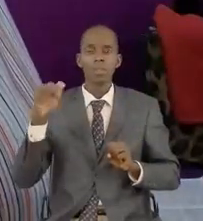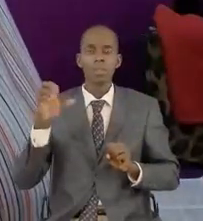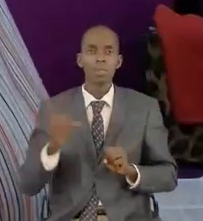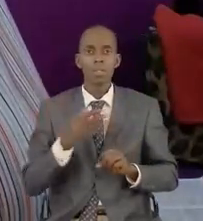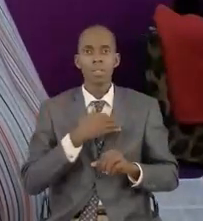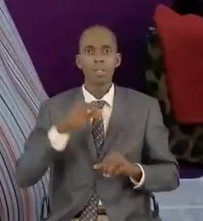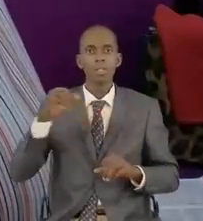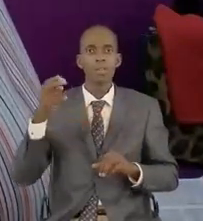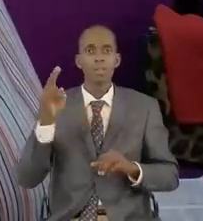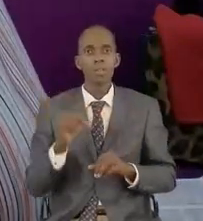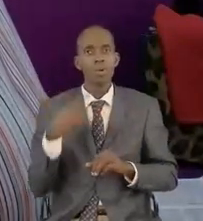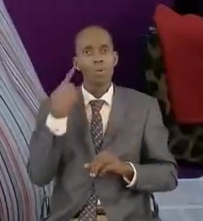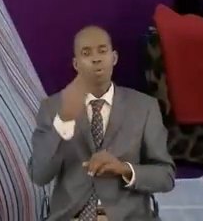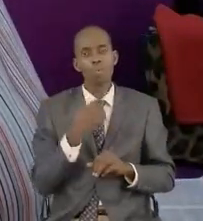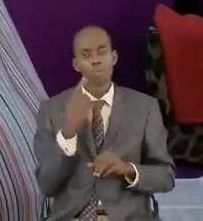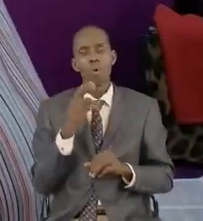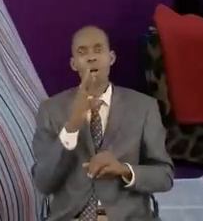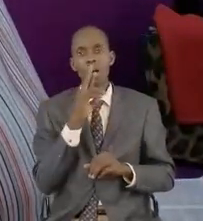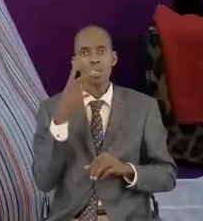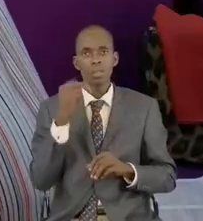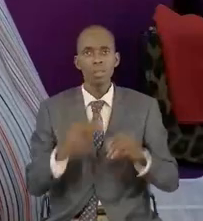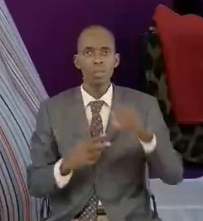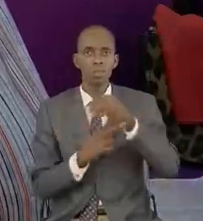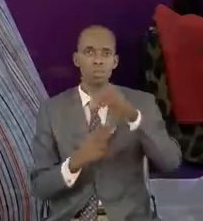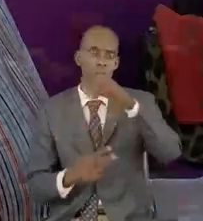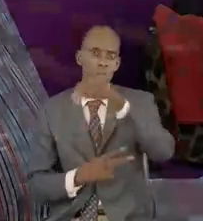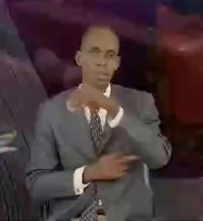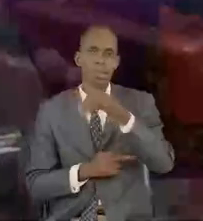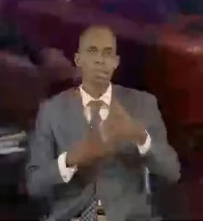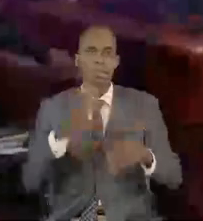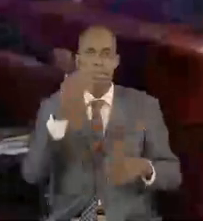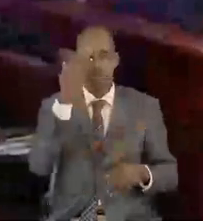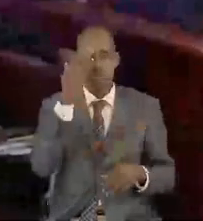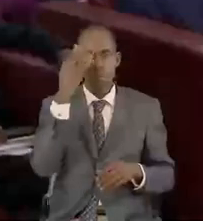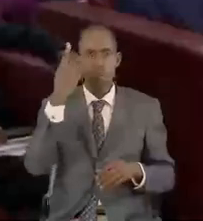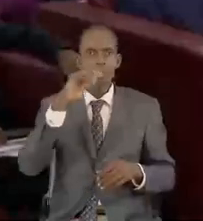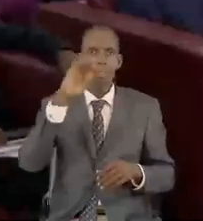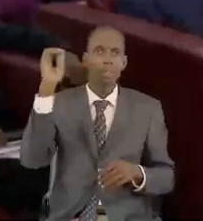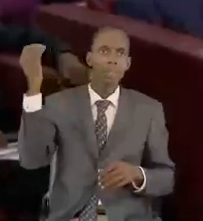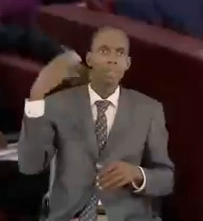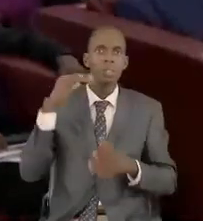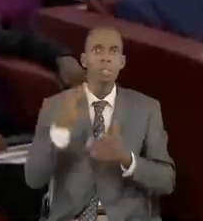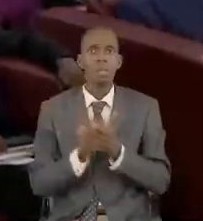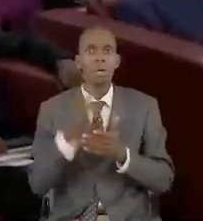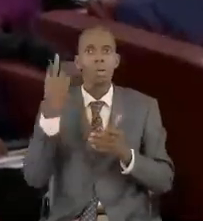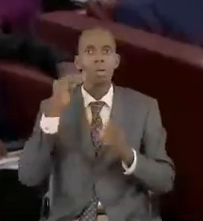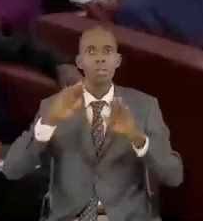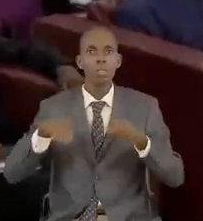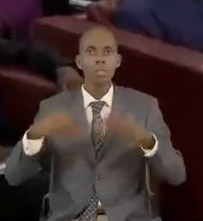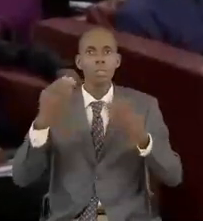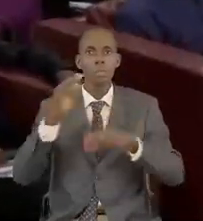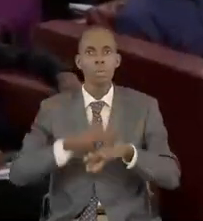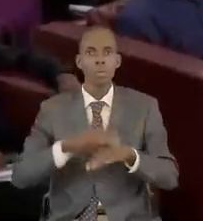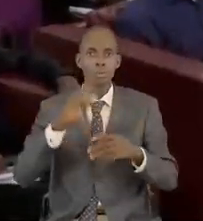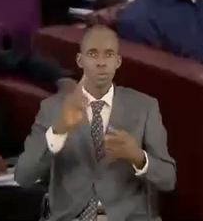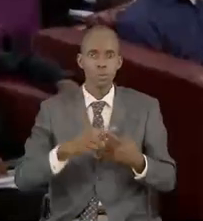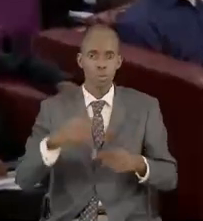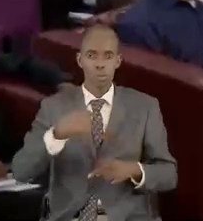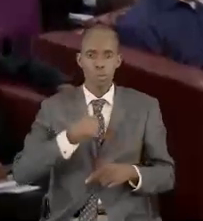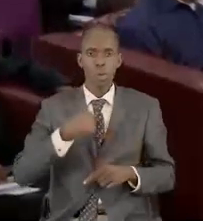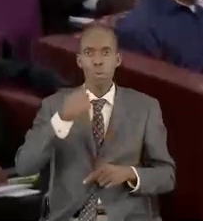accordée Jacques c'est face aux gens qui sont regardés comme des colonnes me donnaient à moi